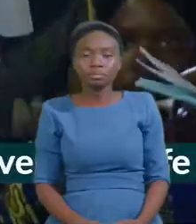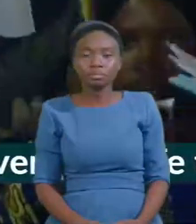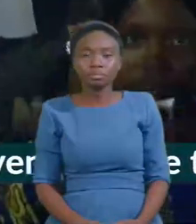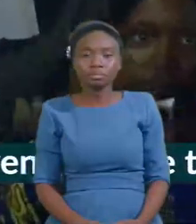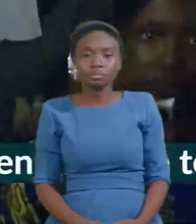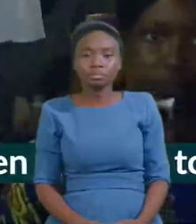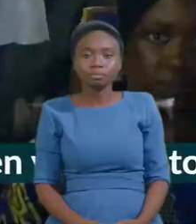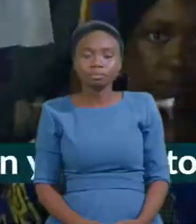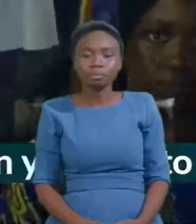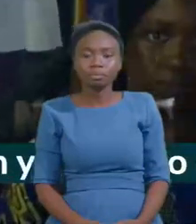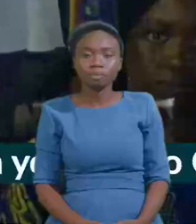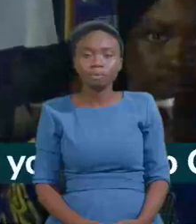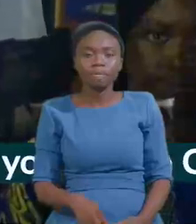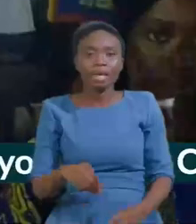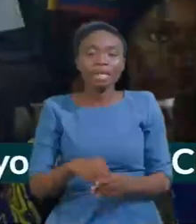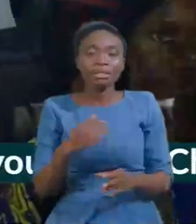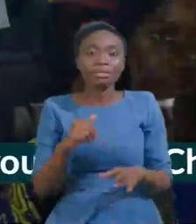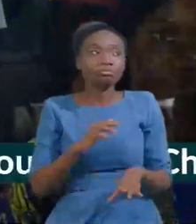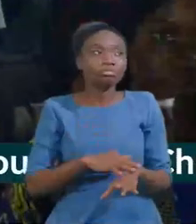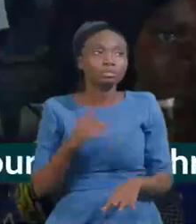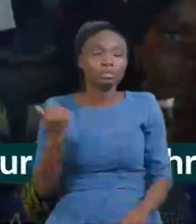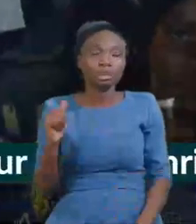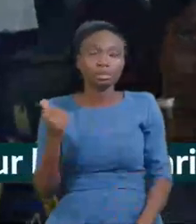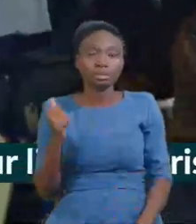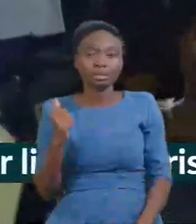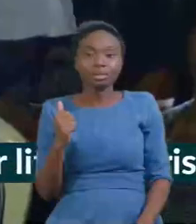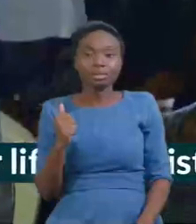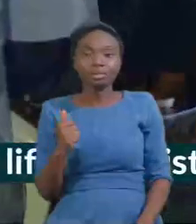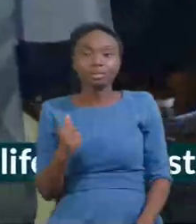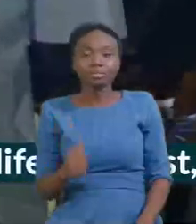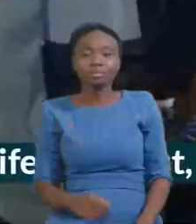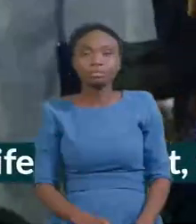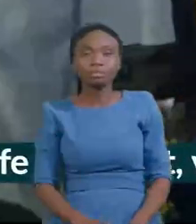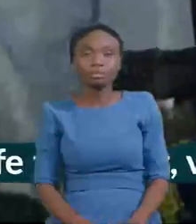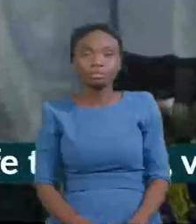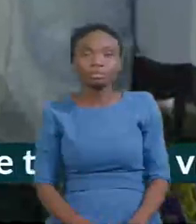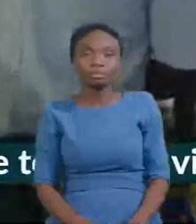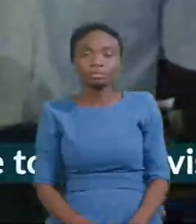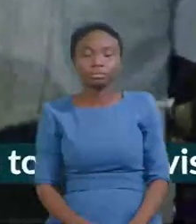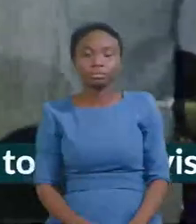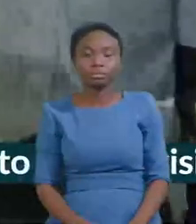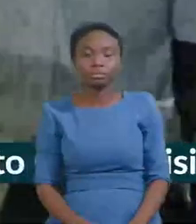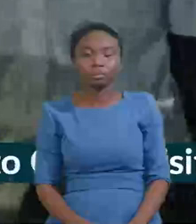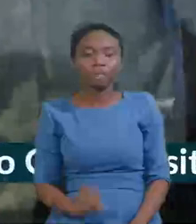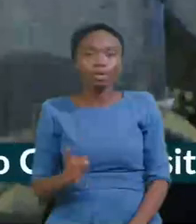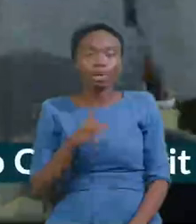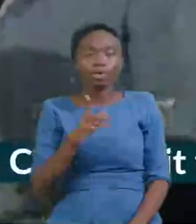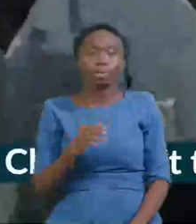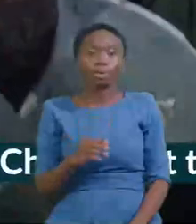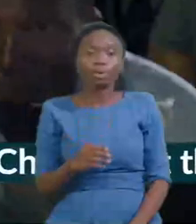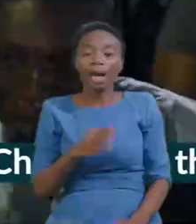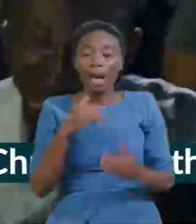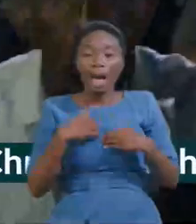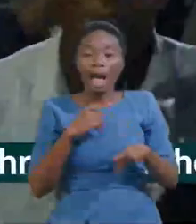déjeuner demain. In the tent on my left here. Ici à ma gauche sous la tente. Where you will spend time